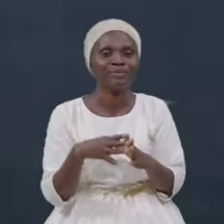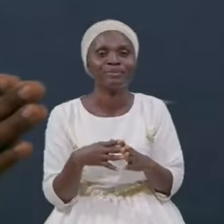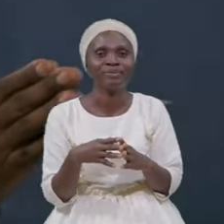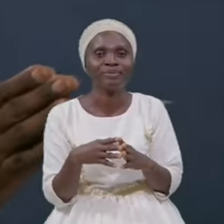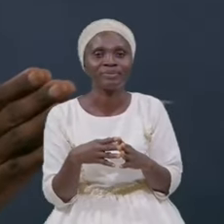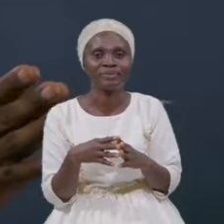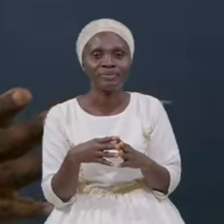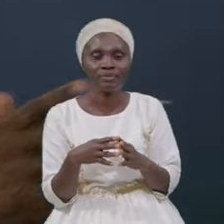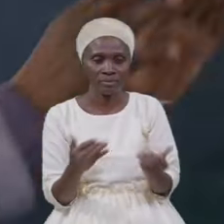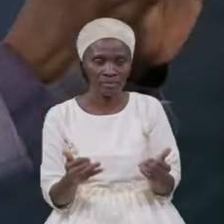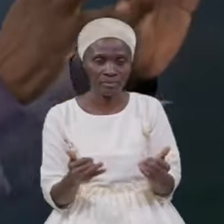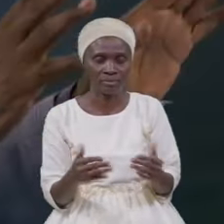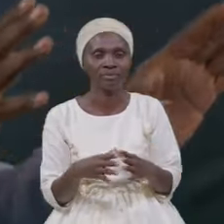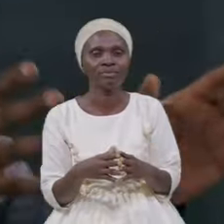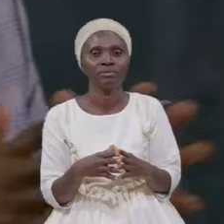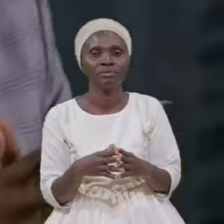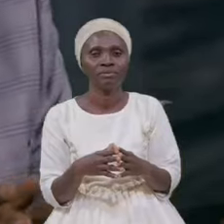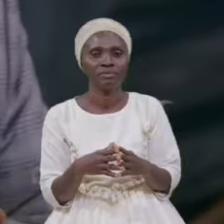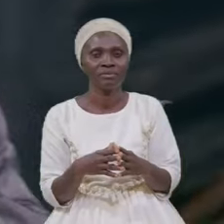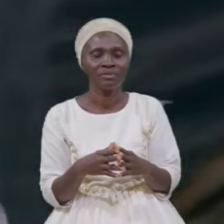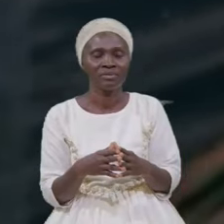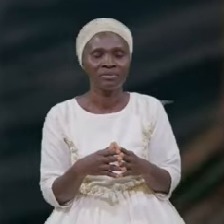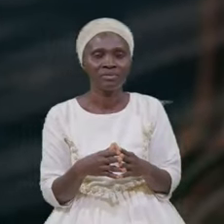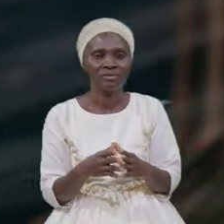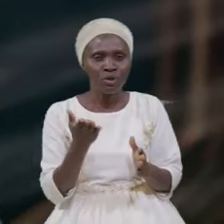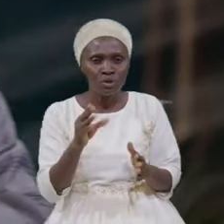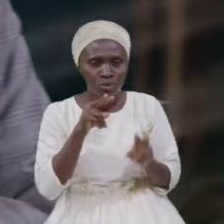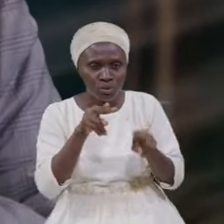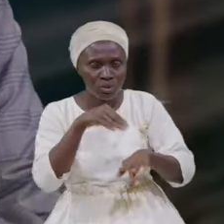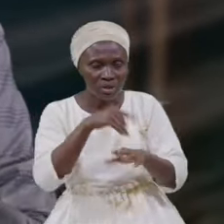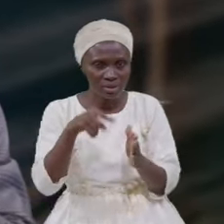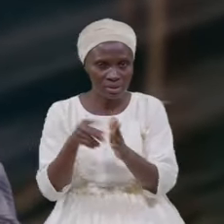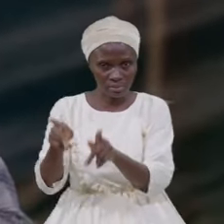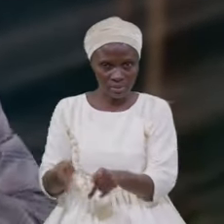Il y a une nouvelle demeure qui est préparée pour lui.